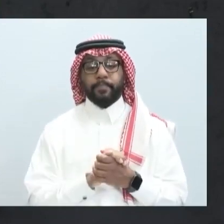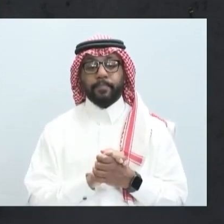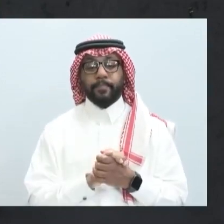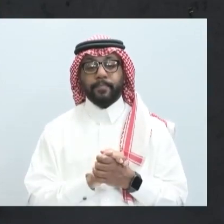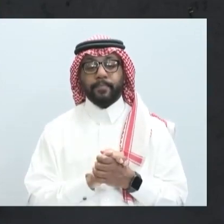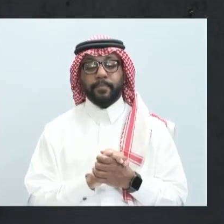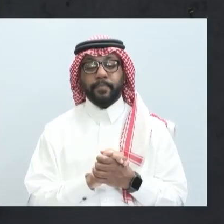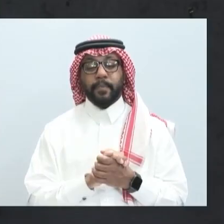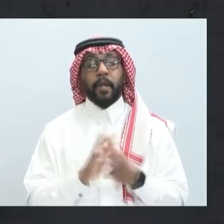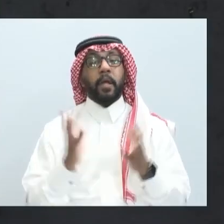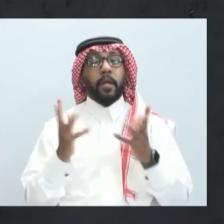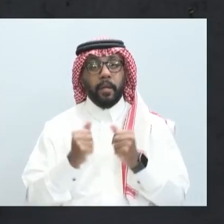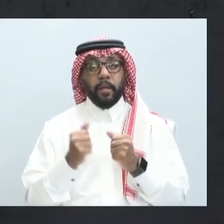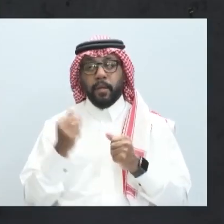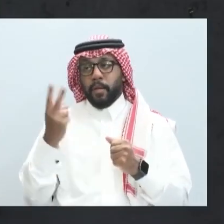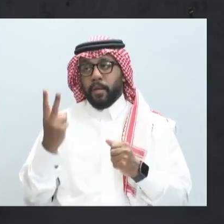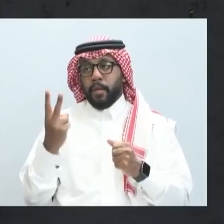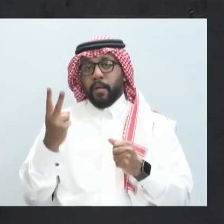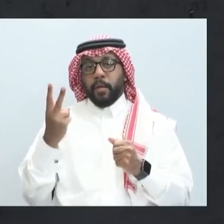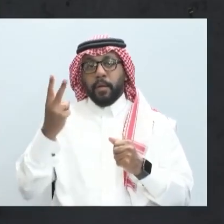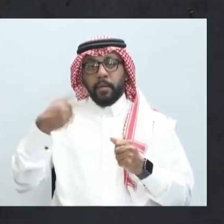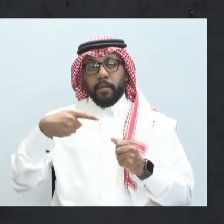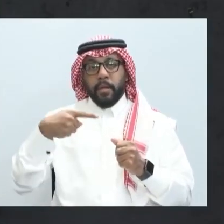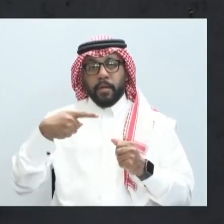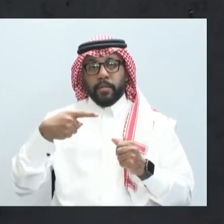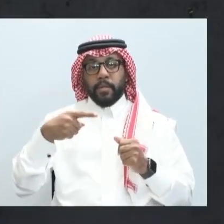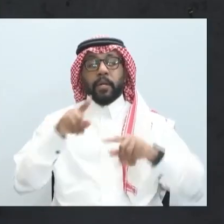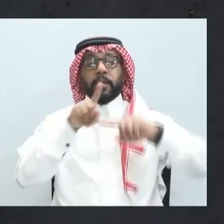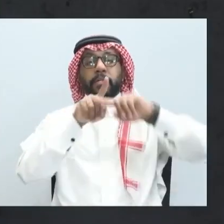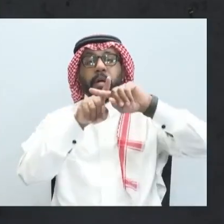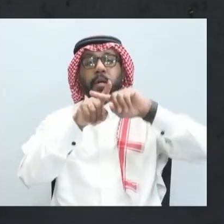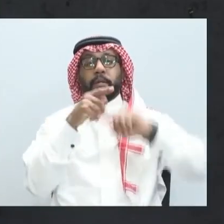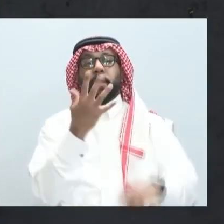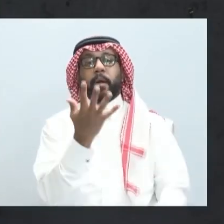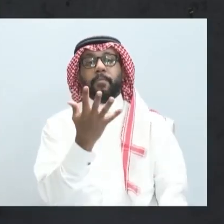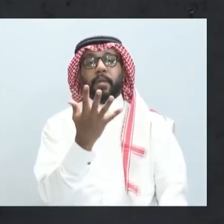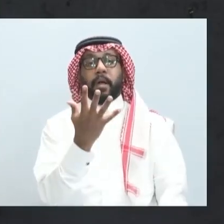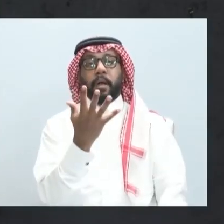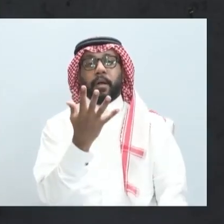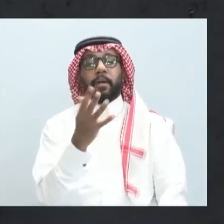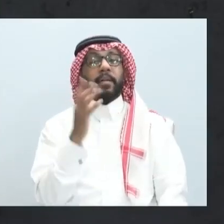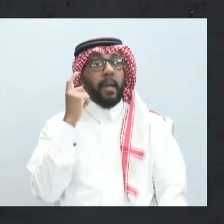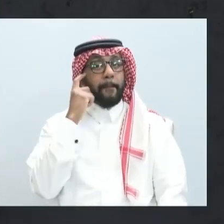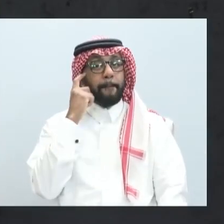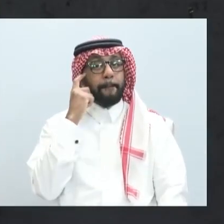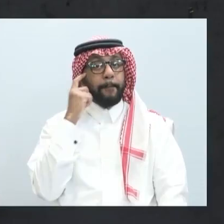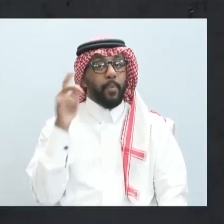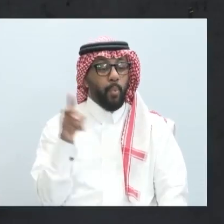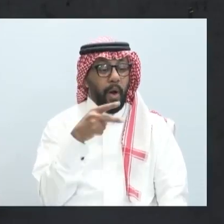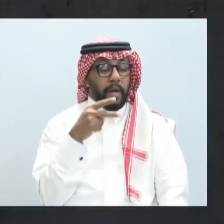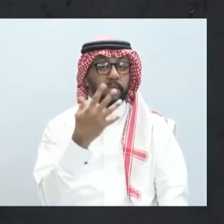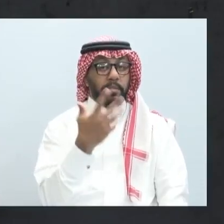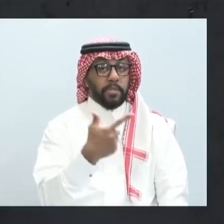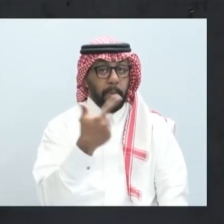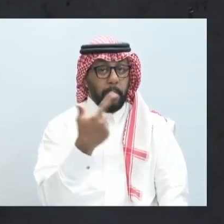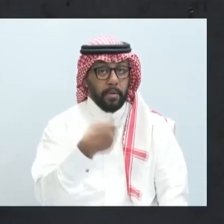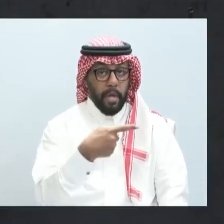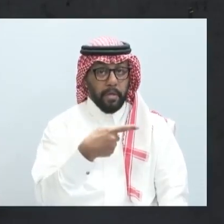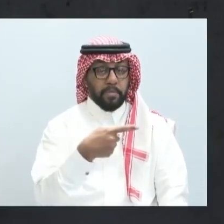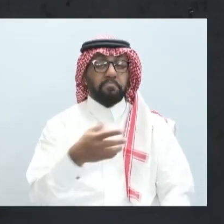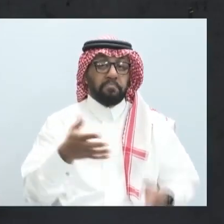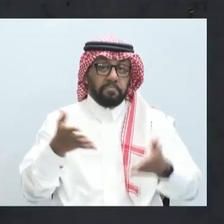التصاعدي انا جمعناه قبل قليل ذهنيه صح ولا لا مبدعين الان اجمعها عدد التصاعدي اثنا عشر